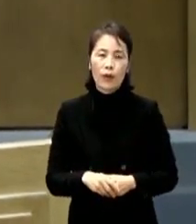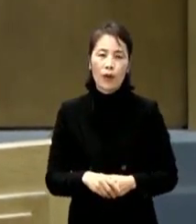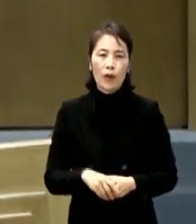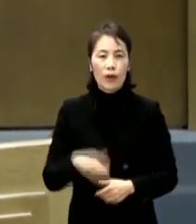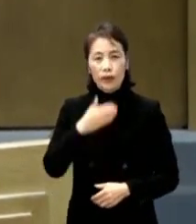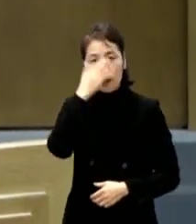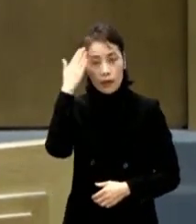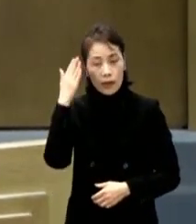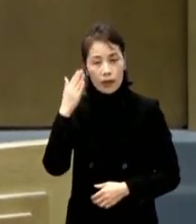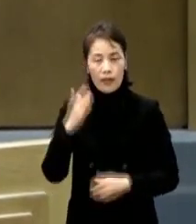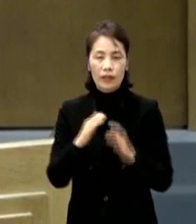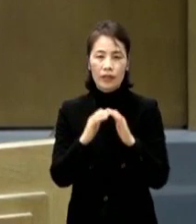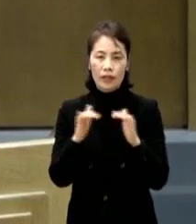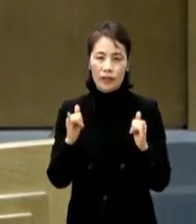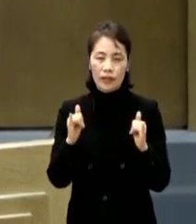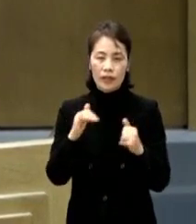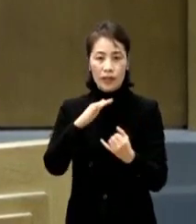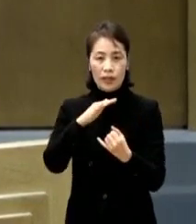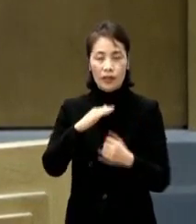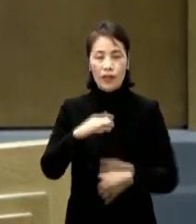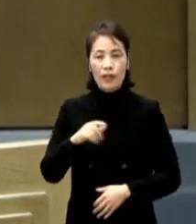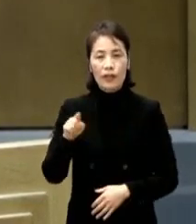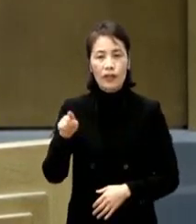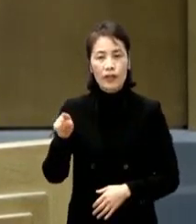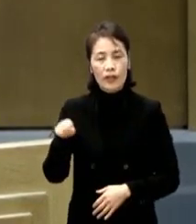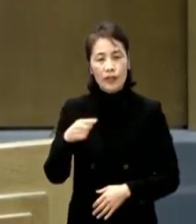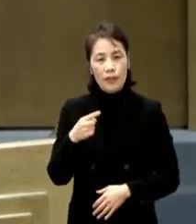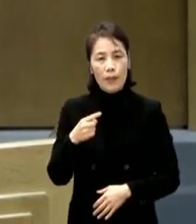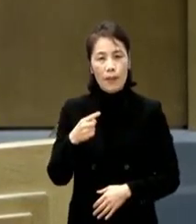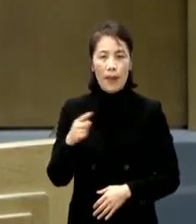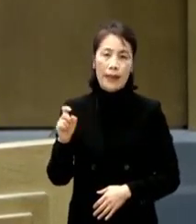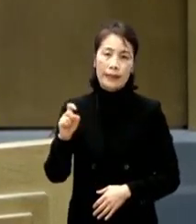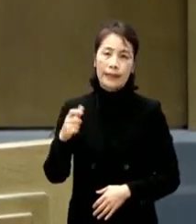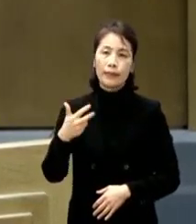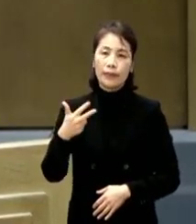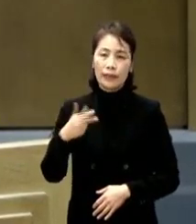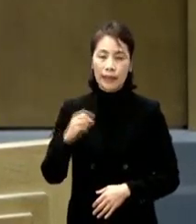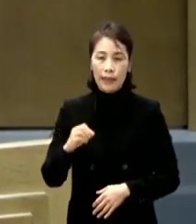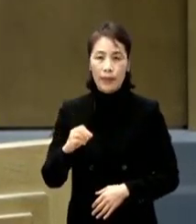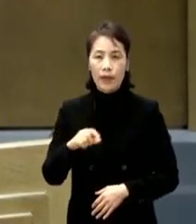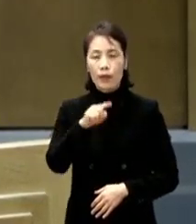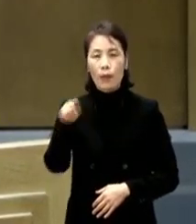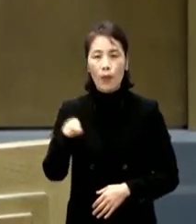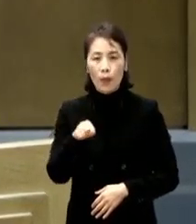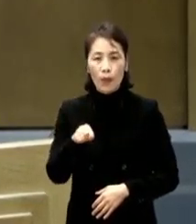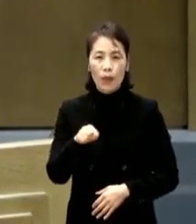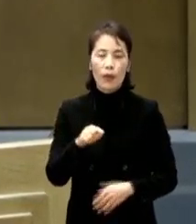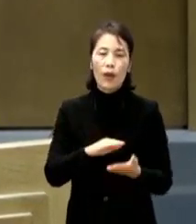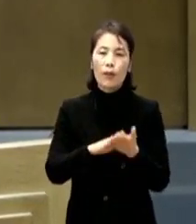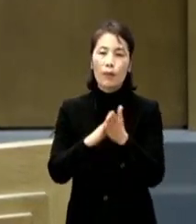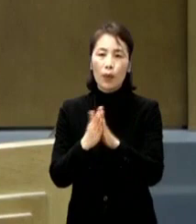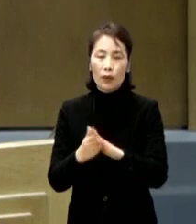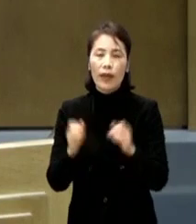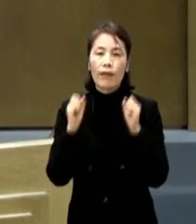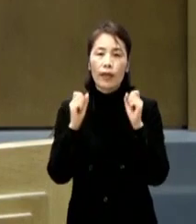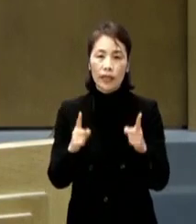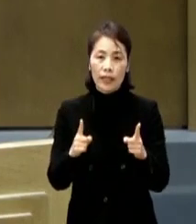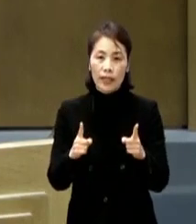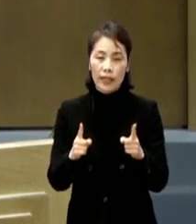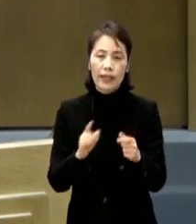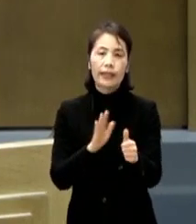해외대학 경험을, 589명의 청년이 갭이어를 통해 도전과 변화의 기회를